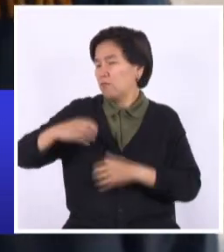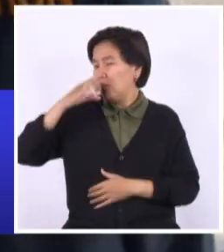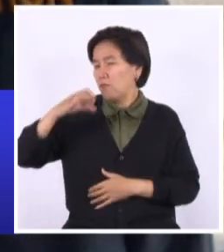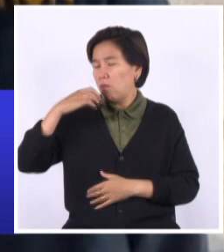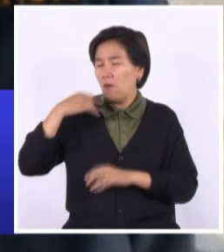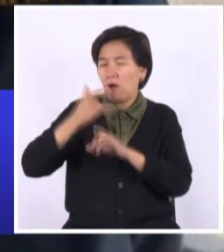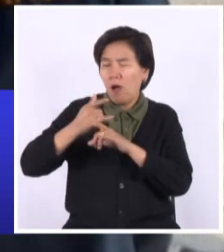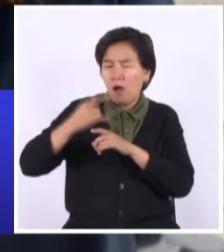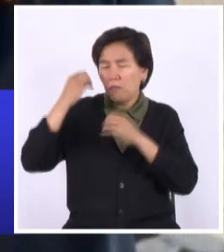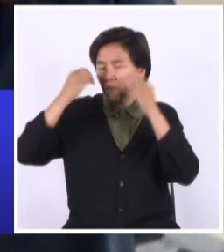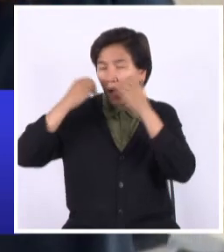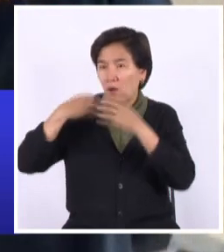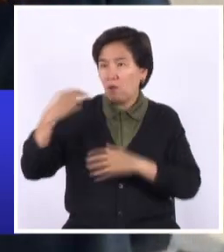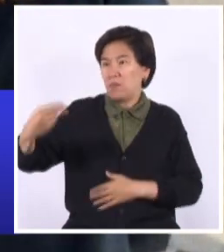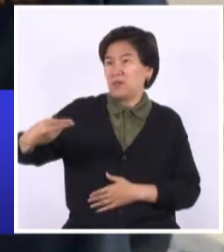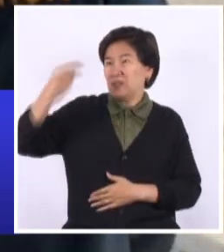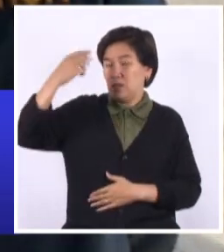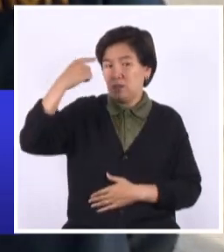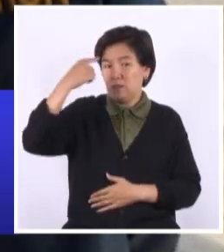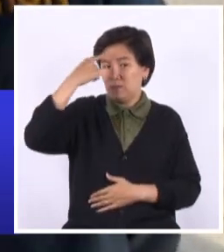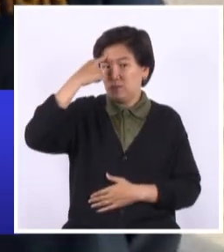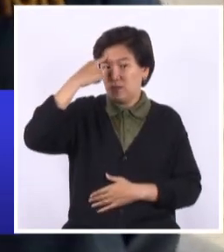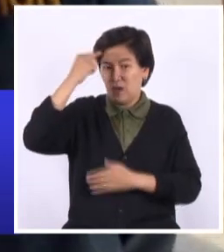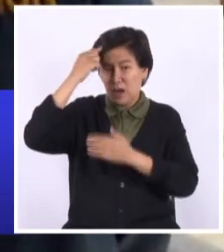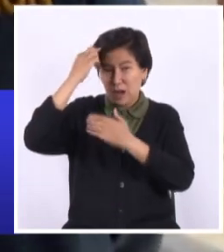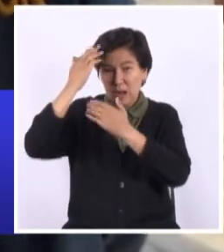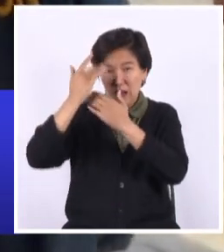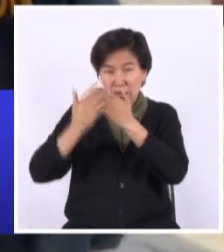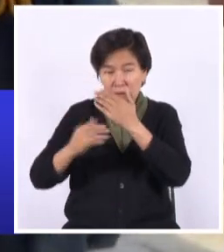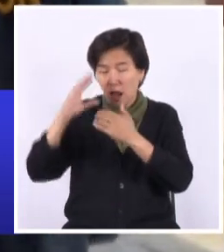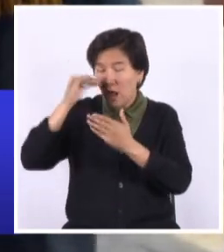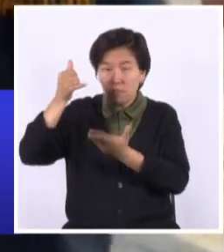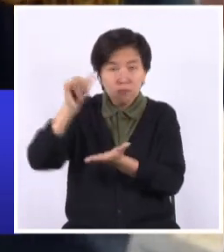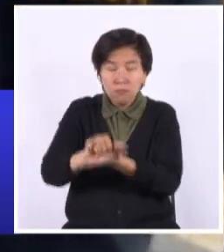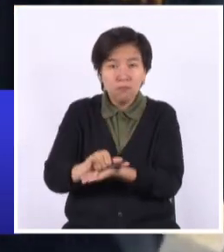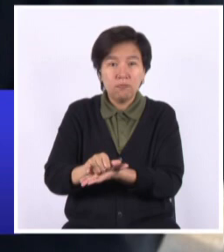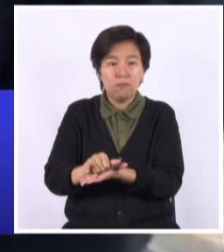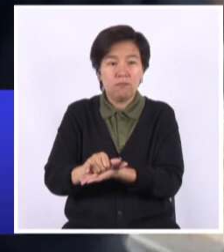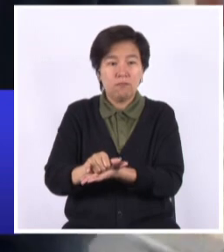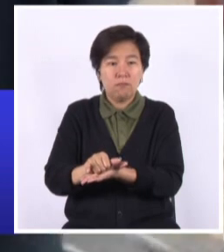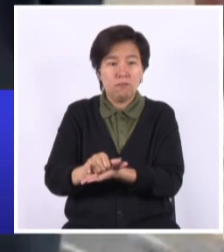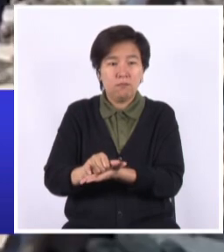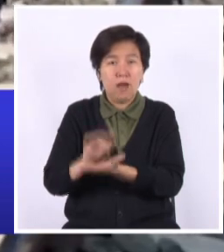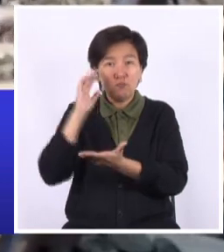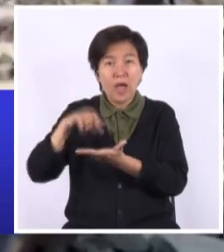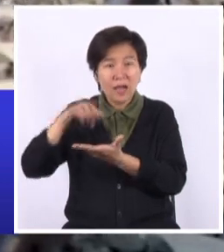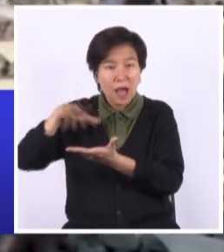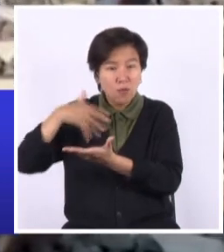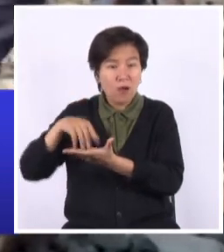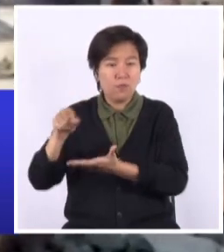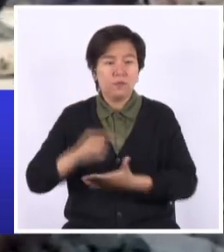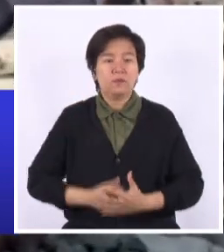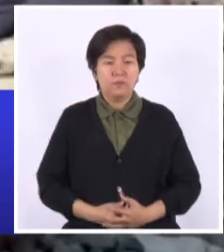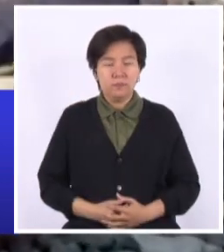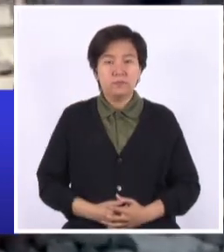วุธปืนยิงใส่ตัวเองโดนกลางศีรษะจนเลือดไหลนองแล้วสลบอยู่บนรางรถไฟนี่เป็นคำบอกเล่าจากนายโสพลนะคะ